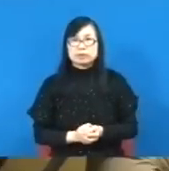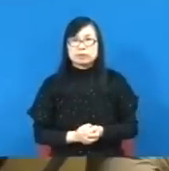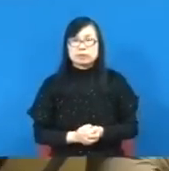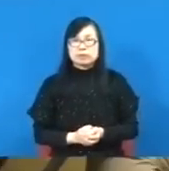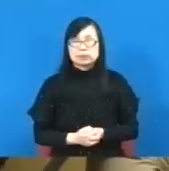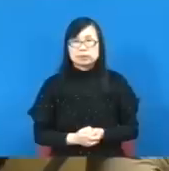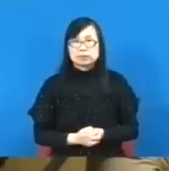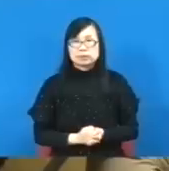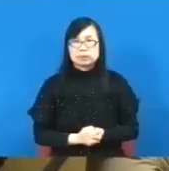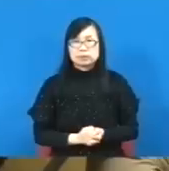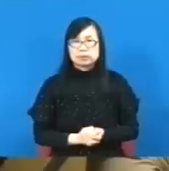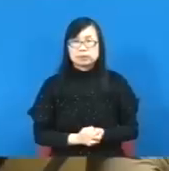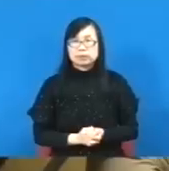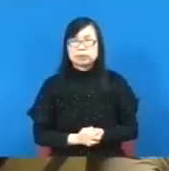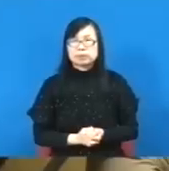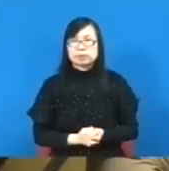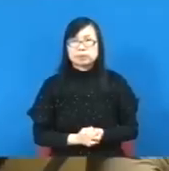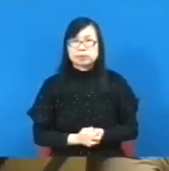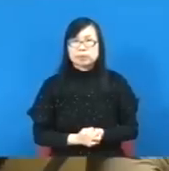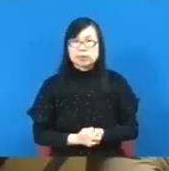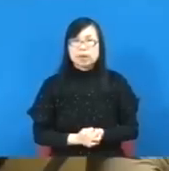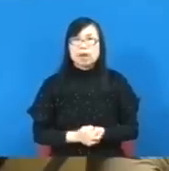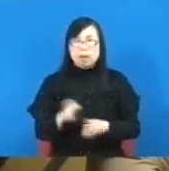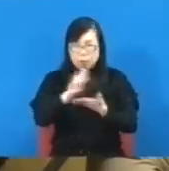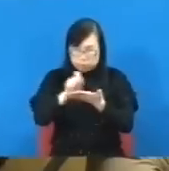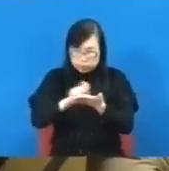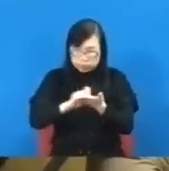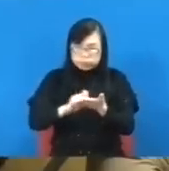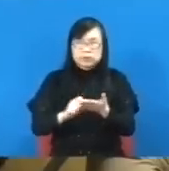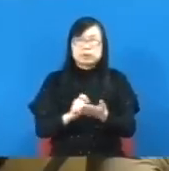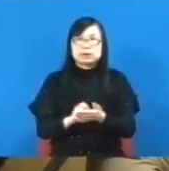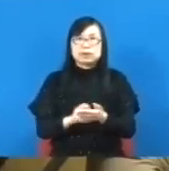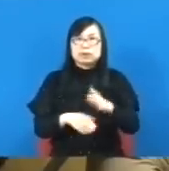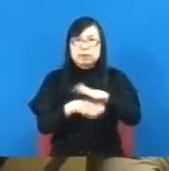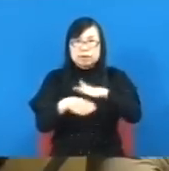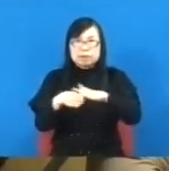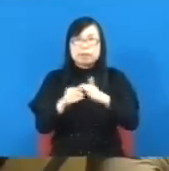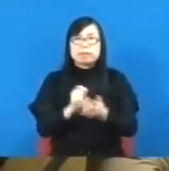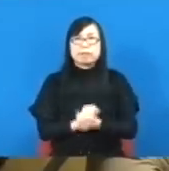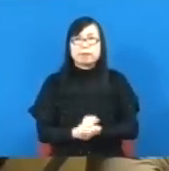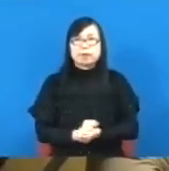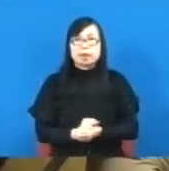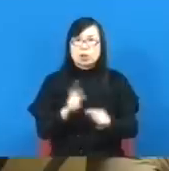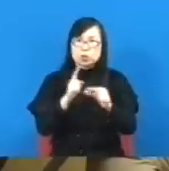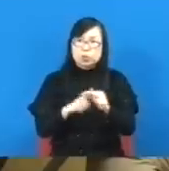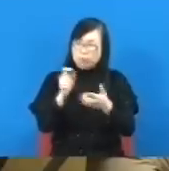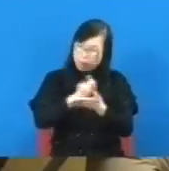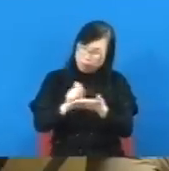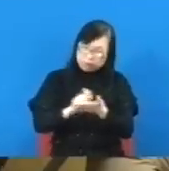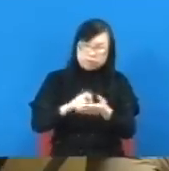呢、這個辦公室中辦啊嘛，